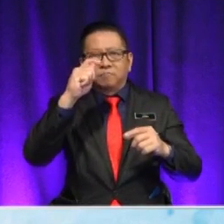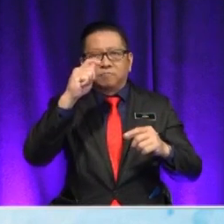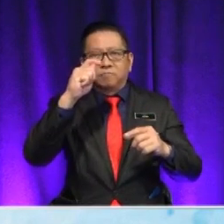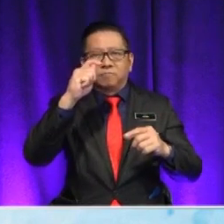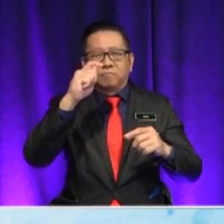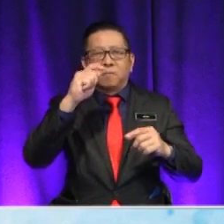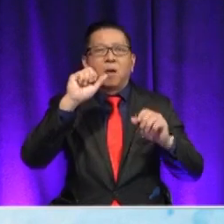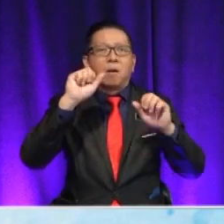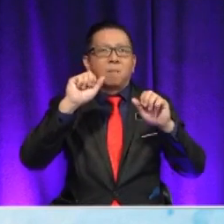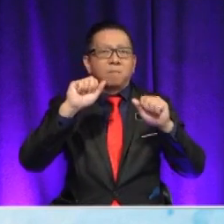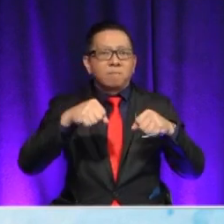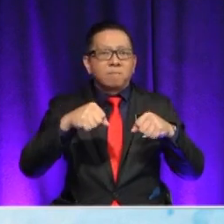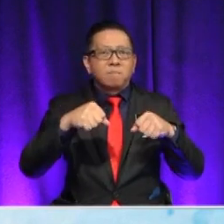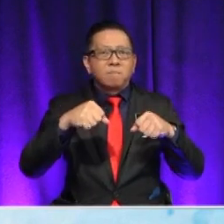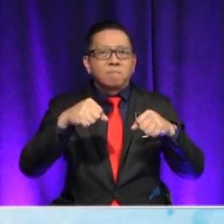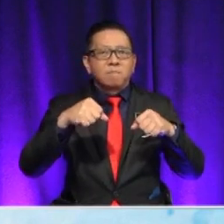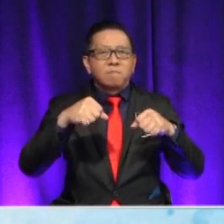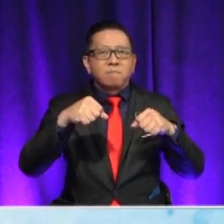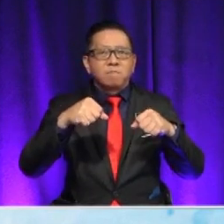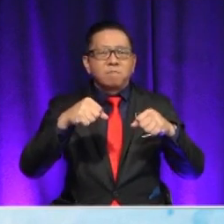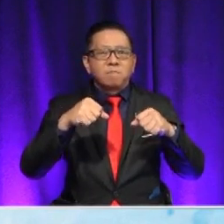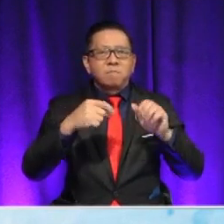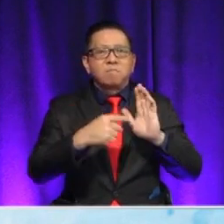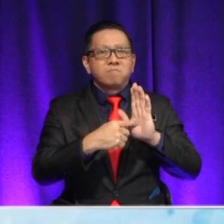ajaran agama yang mereka anuti.